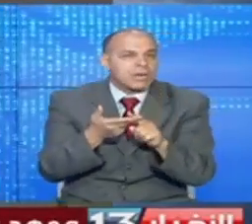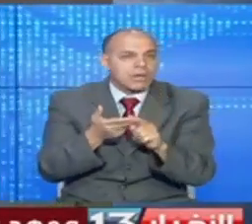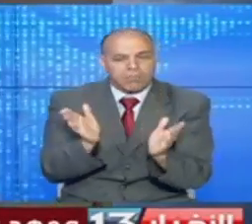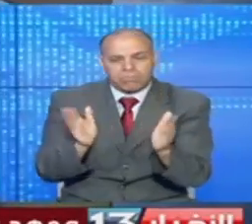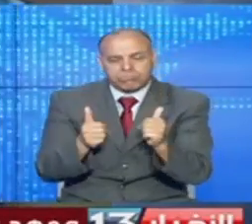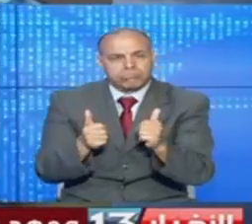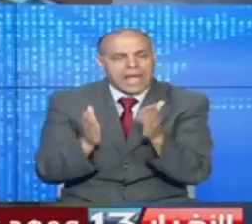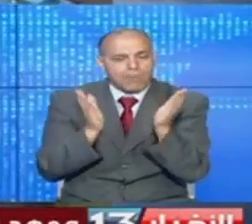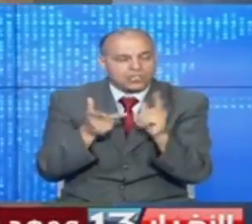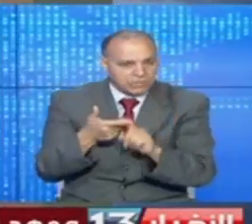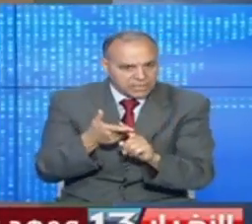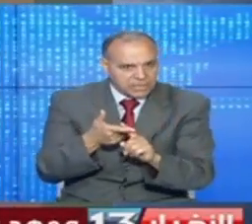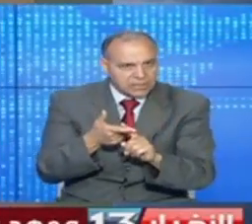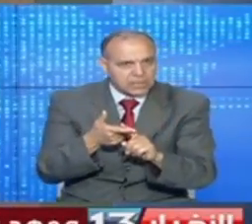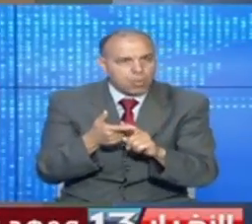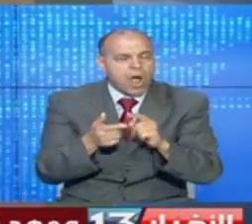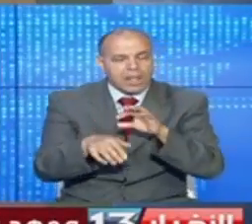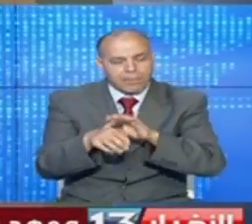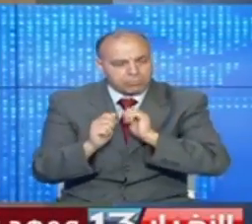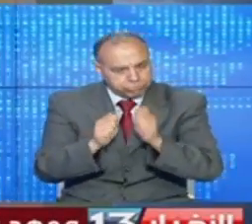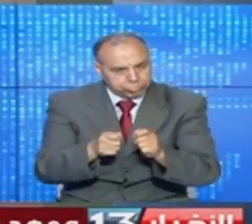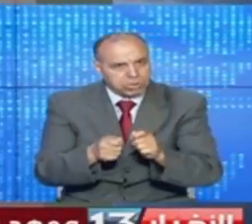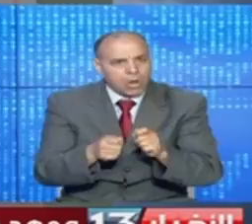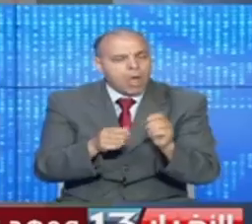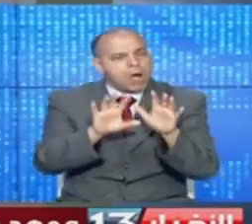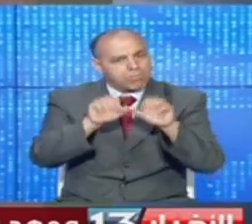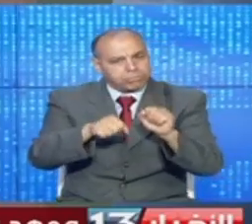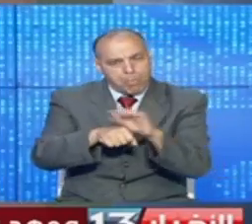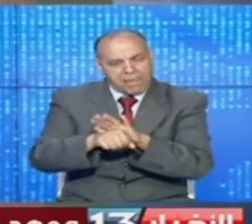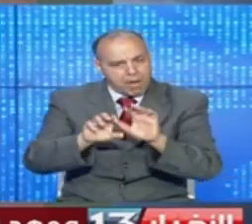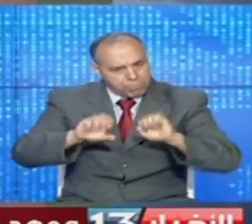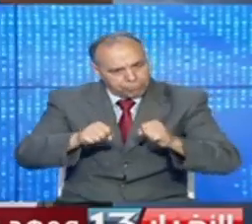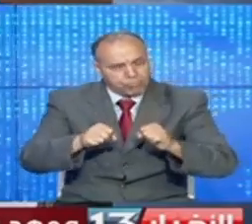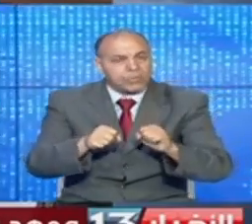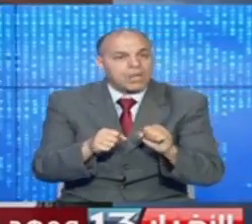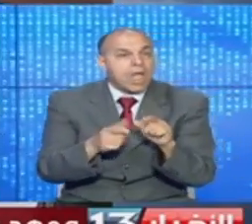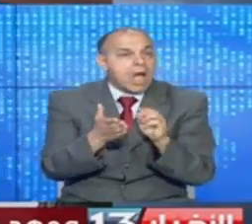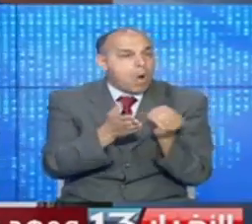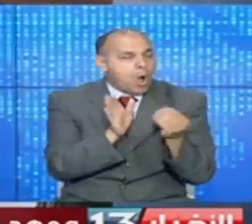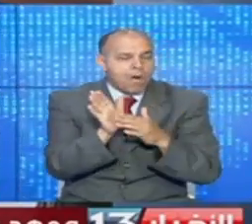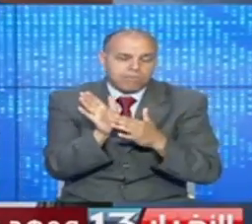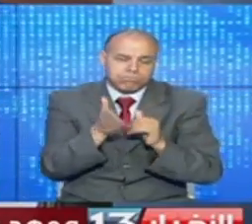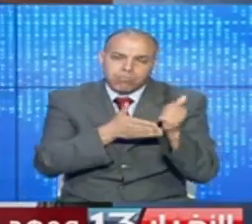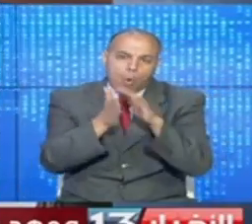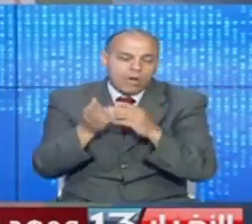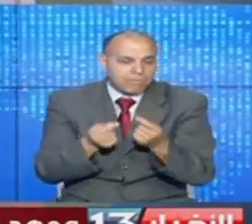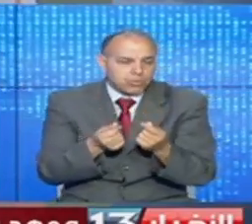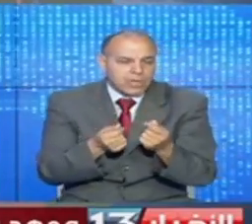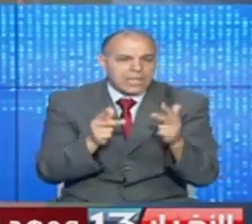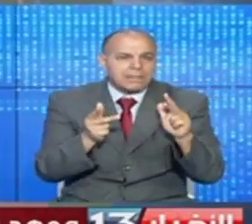تجهيزات للمستشفيات ومستلزمات طبية ساعدت على السيطرة على الوباء. وقد قدرت المساعدات العينية